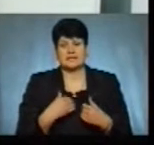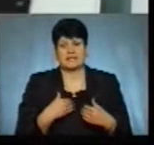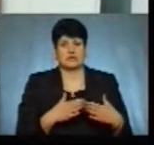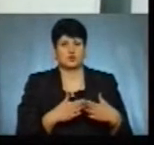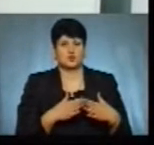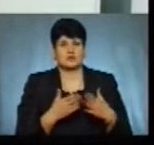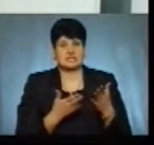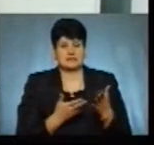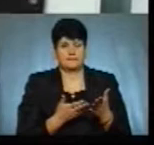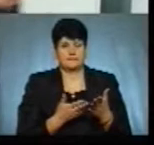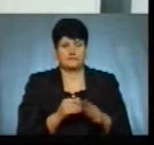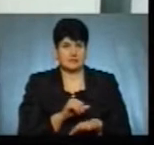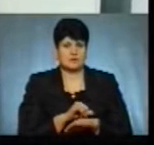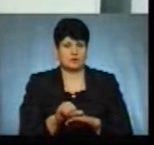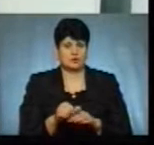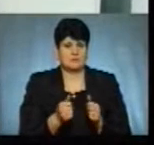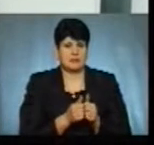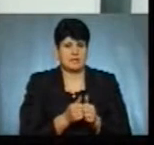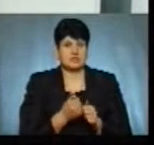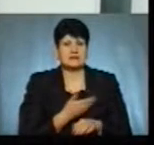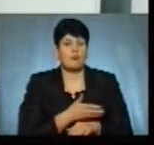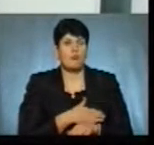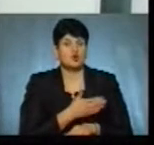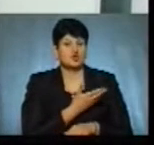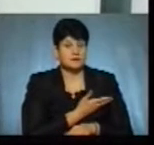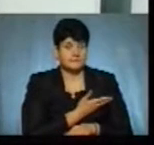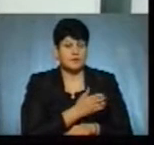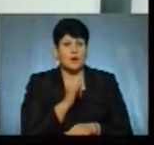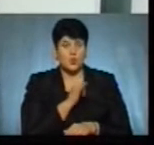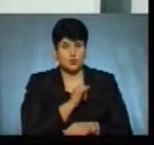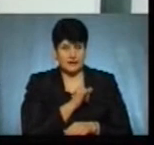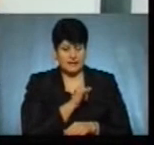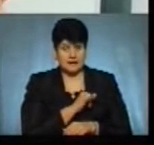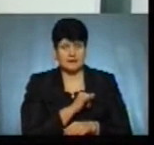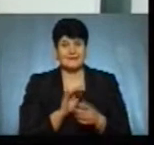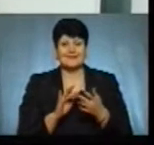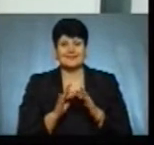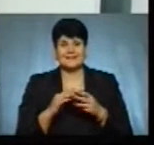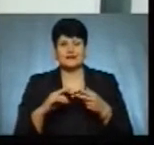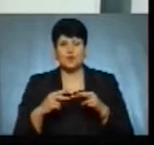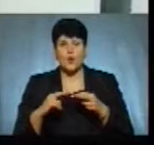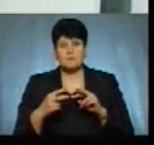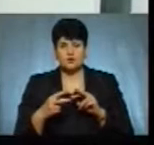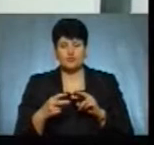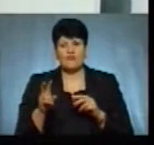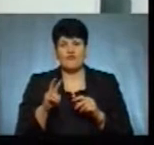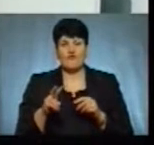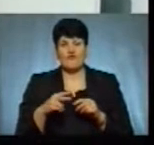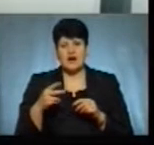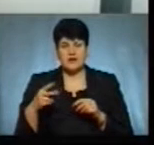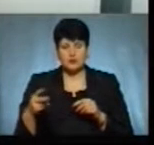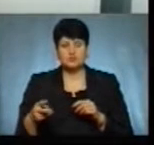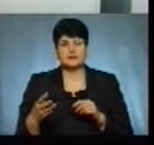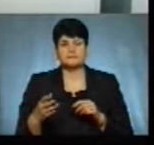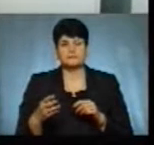сусідів за кордоном, найближчих сусідів в Польщі, в них функція інтернет-обміну валюти, небанківські фінансові